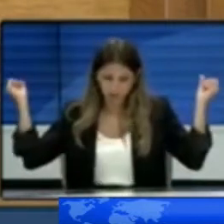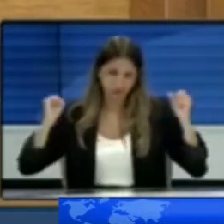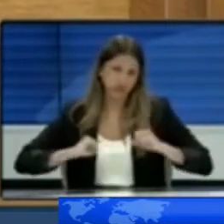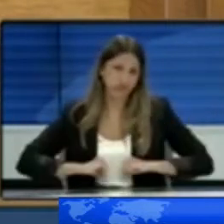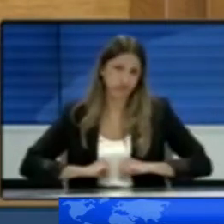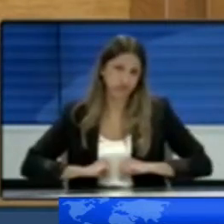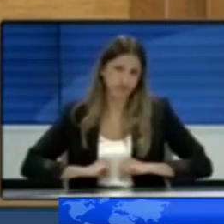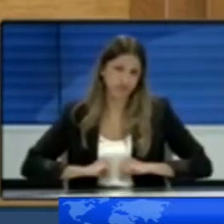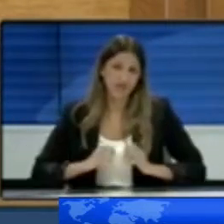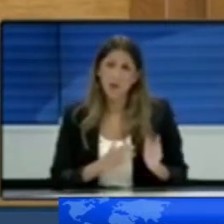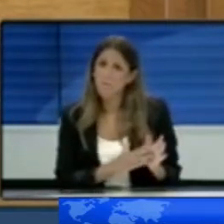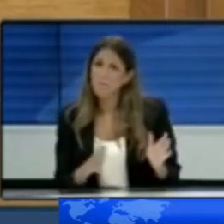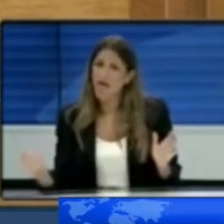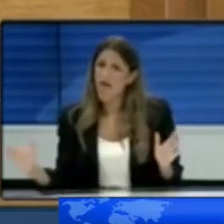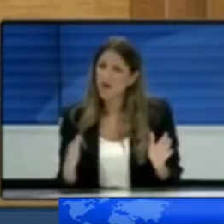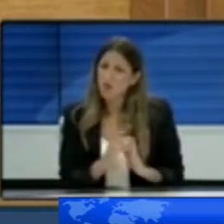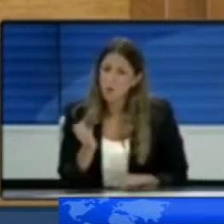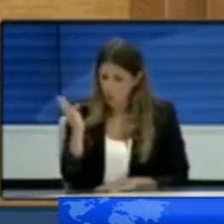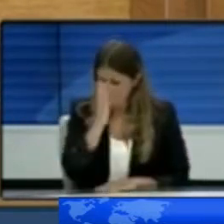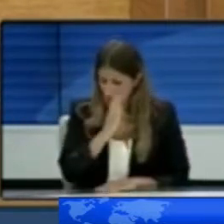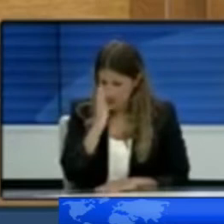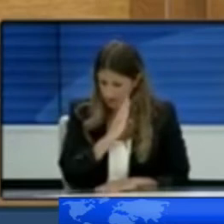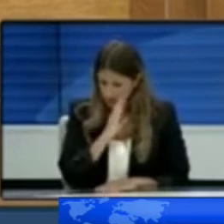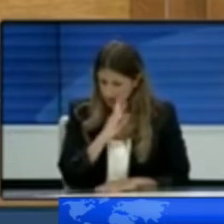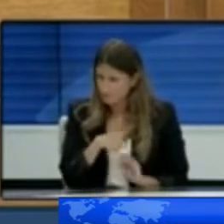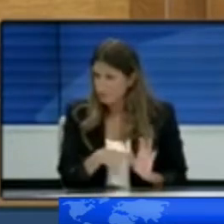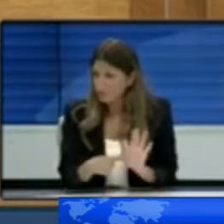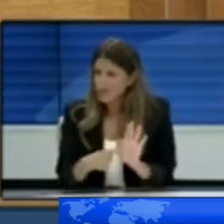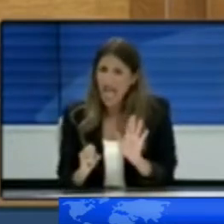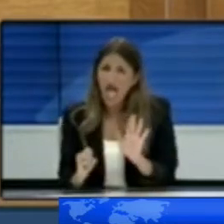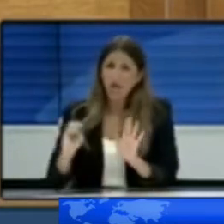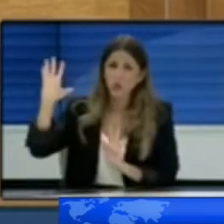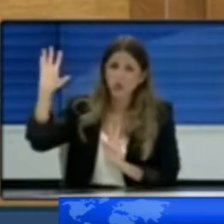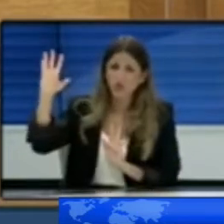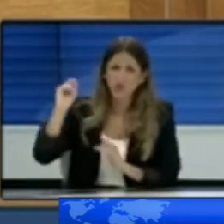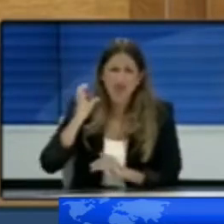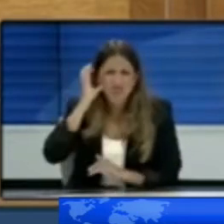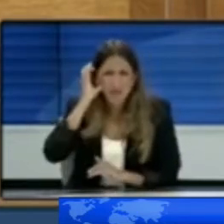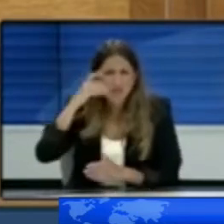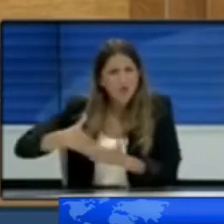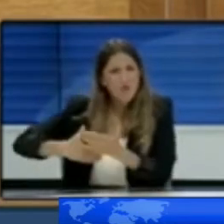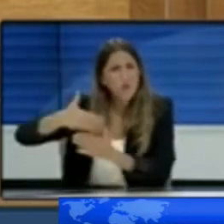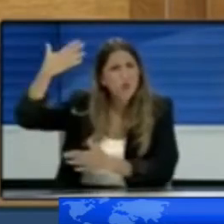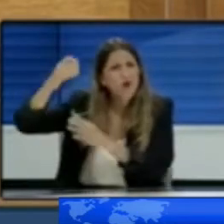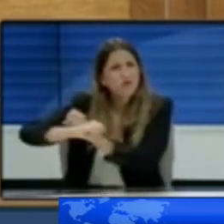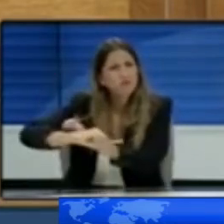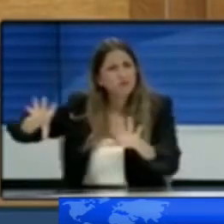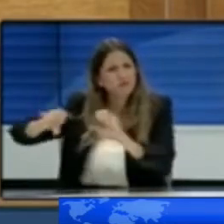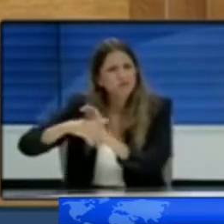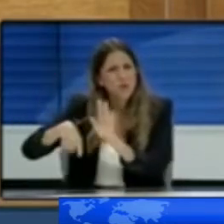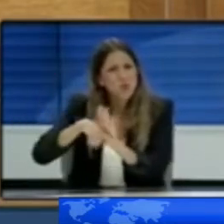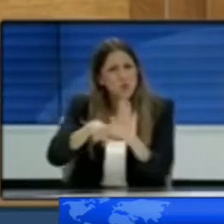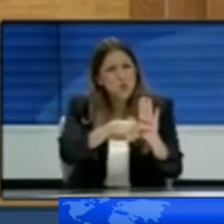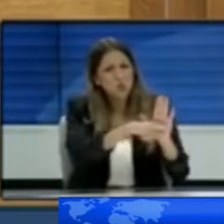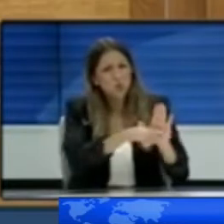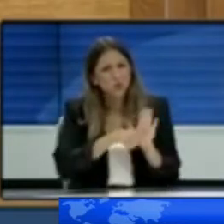οποία διέσυρε την Ελλάδα στο εξωτερικό. Να θυμίσω τα πρωτοσέλιδα και πώς σας εμφάνιζαν, να θυμίσω αυτά